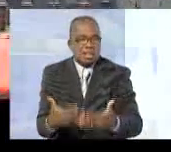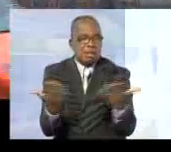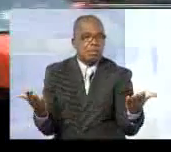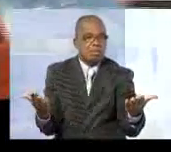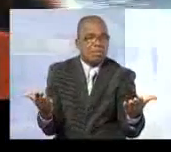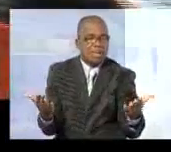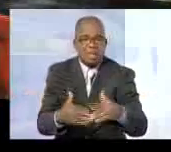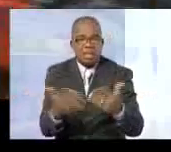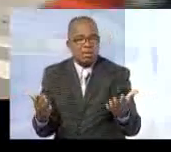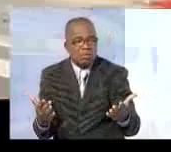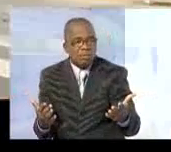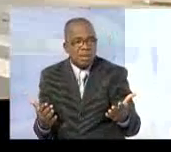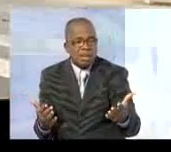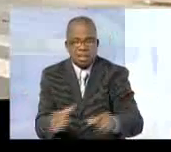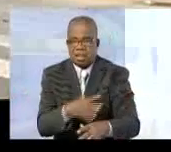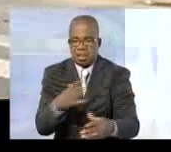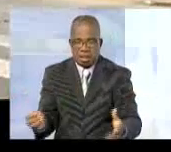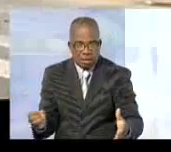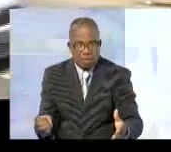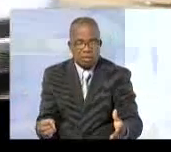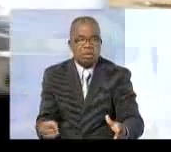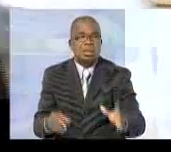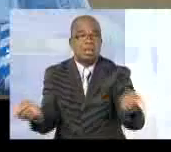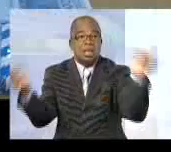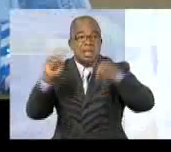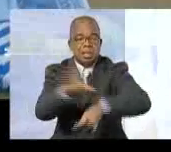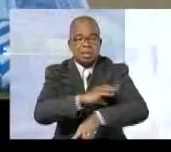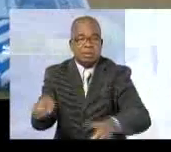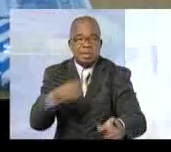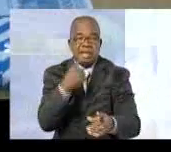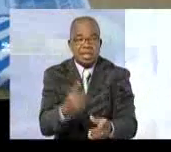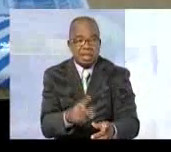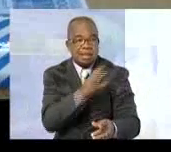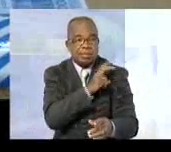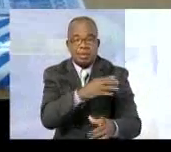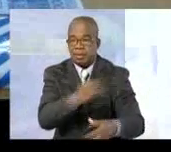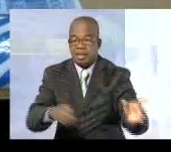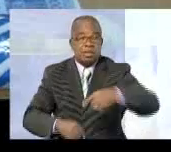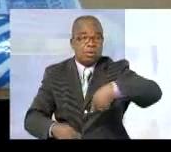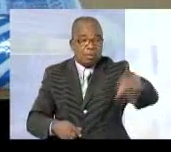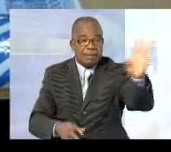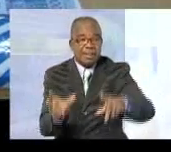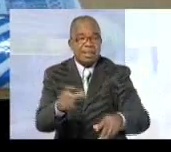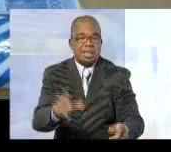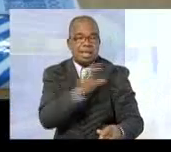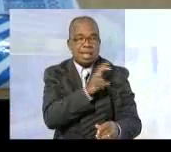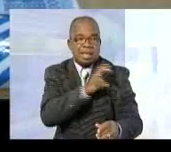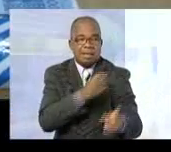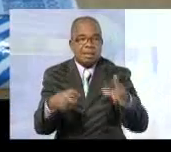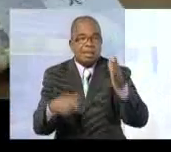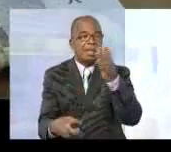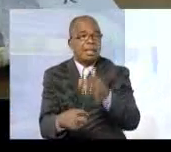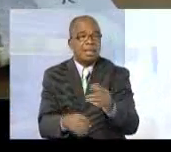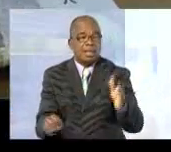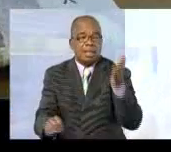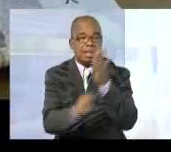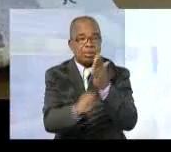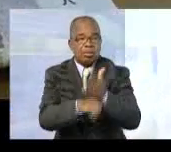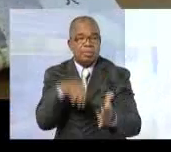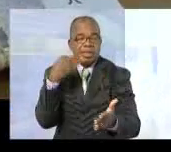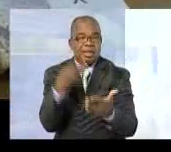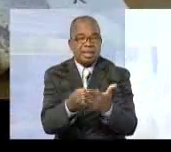la police économique et financière a permis de récupérer la somme de 3 millions de francs CFA en nouvelles coupures de 500 francs, 1000